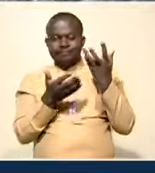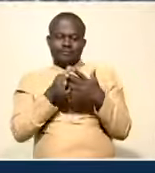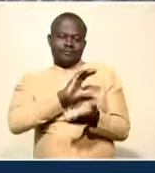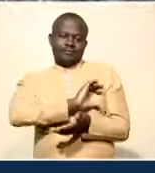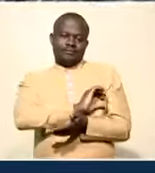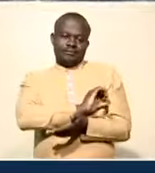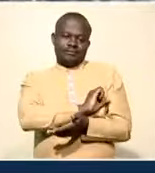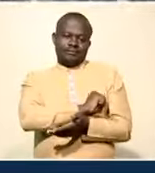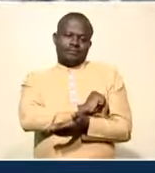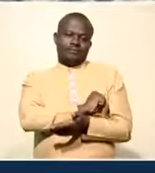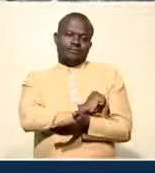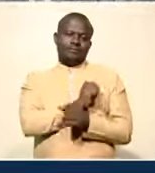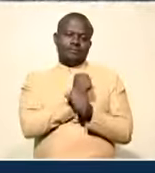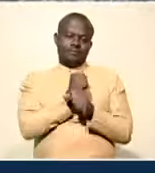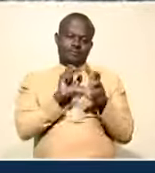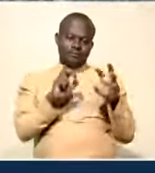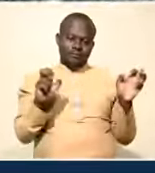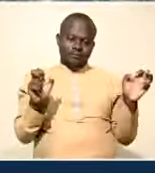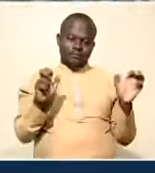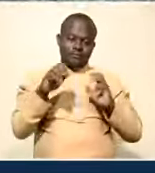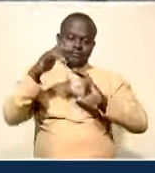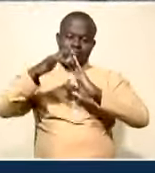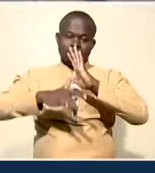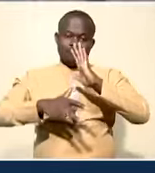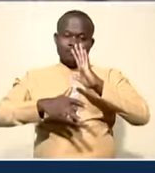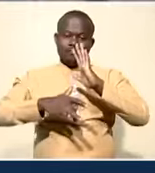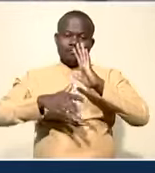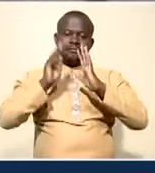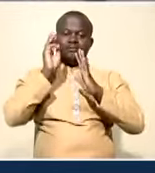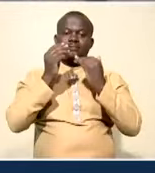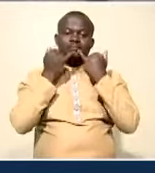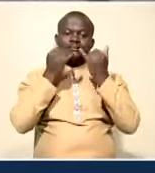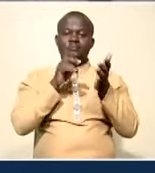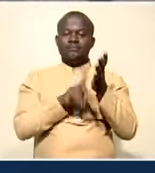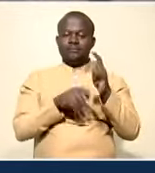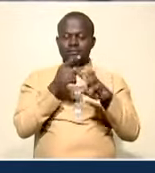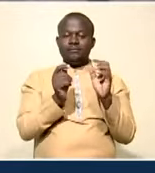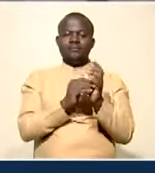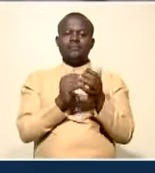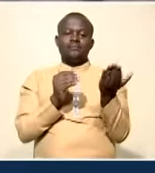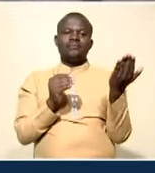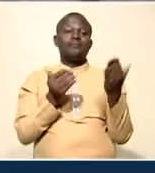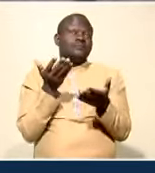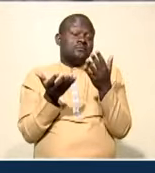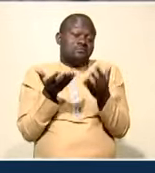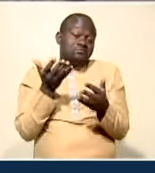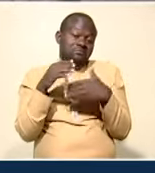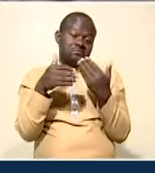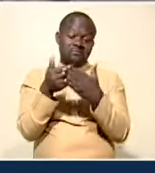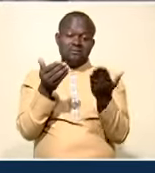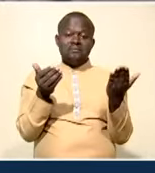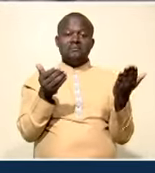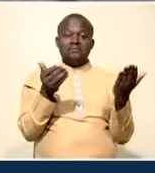mwihangane tuzabikorera ubushakashatsi bwimbitse tuzababwira neza ibyo ari byo ariko ibyo ari byo byose ni